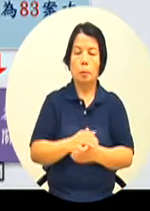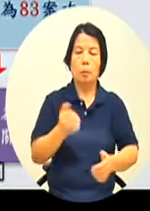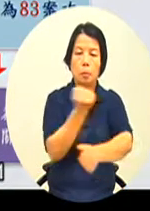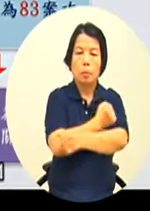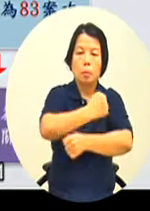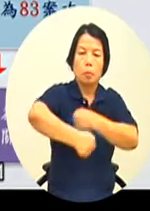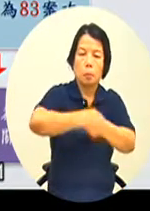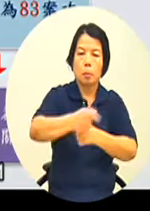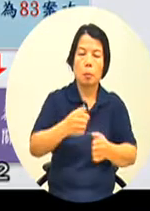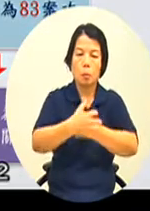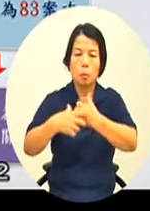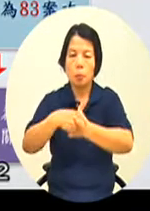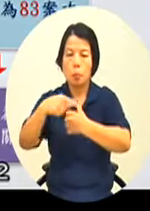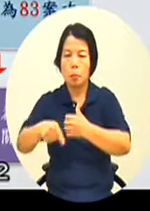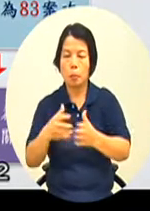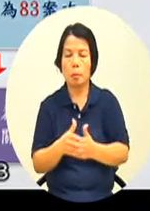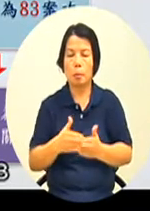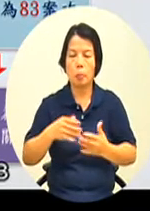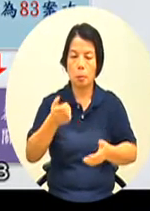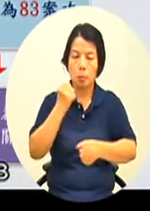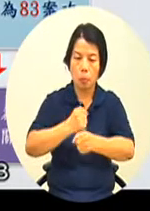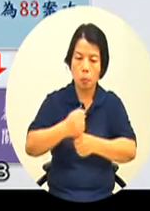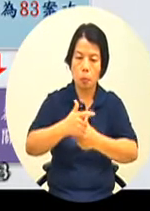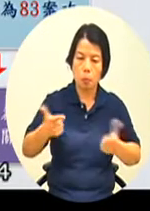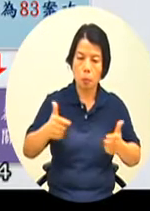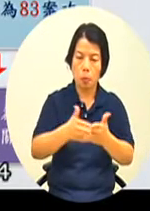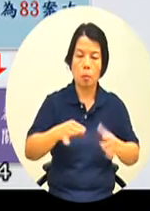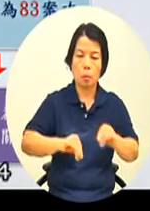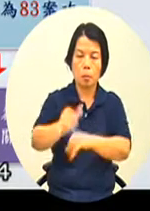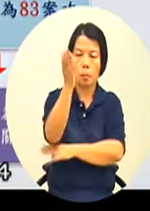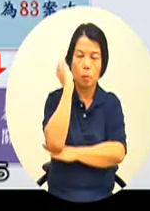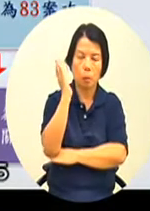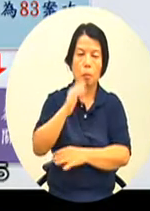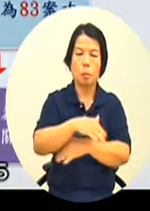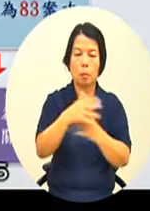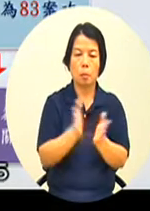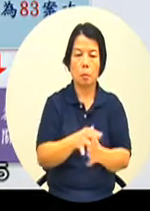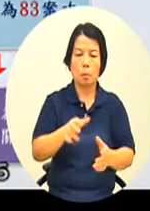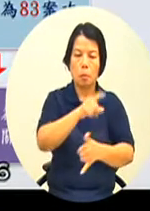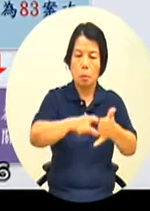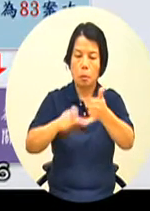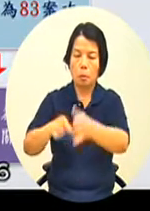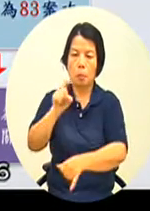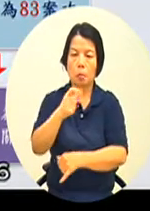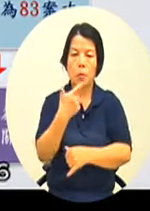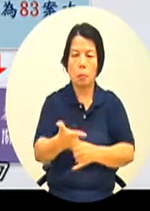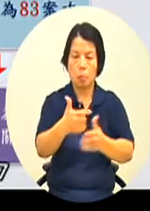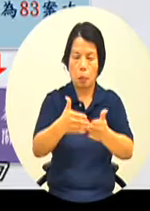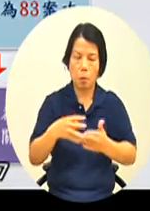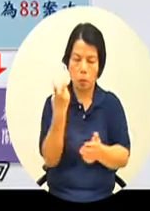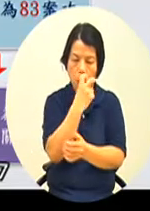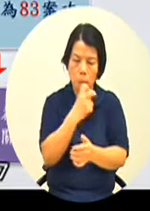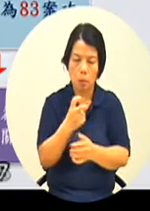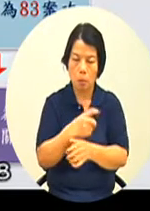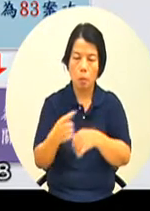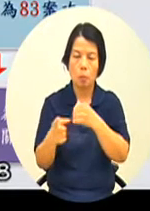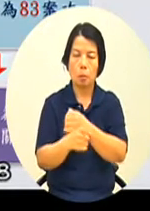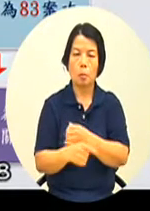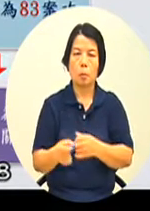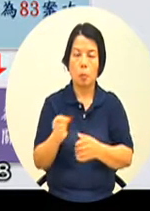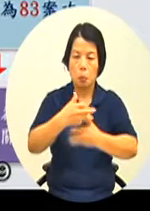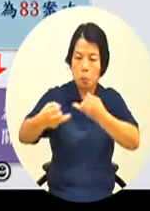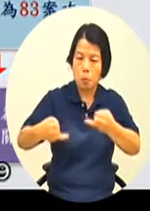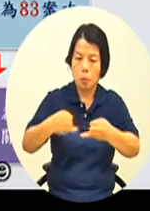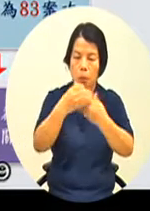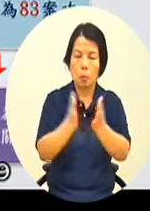卫生检查、拆除作业、地震归位的征解等16个案次。我们的稽核的结果针对于违失的风